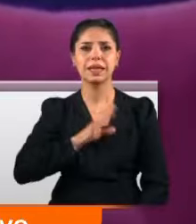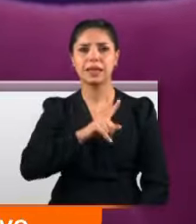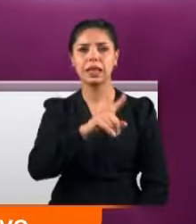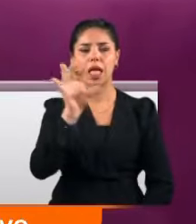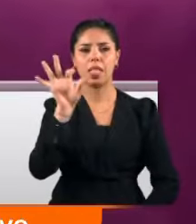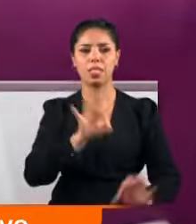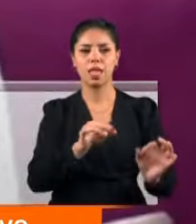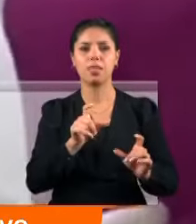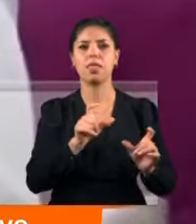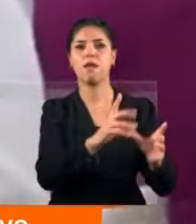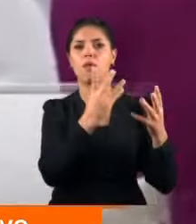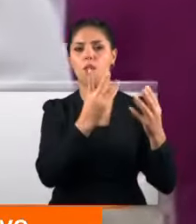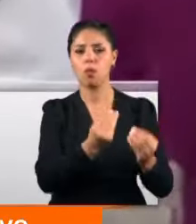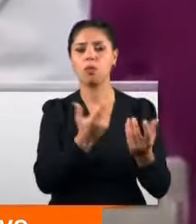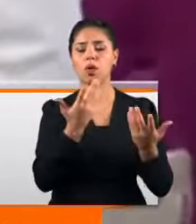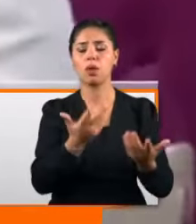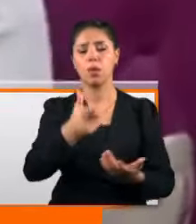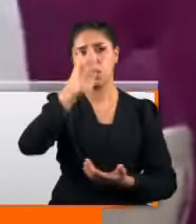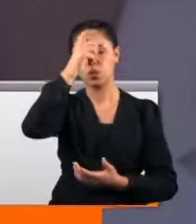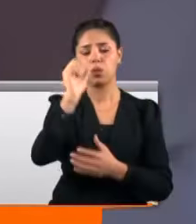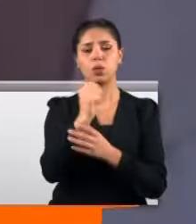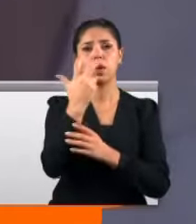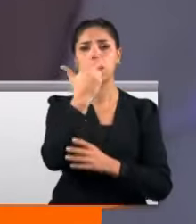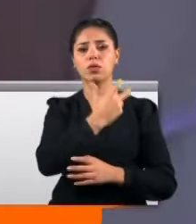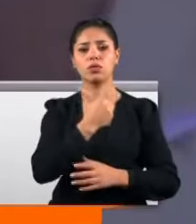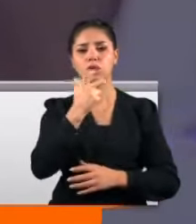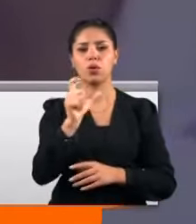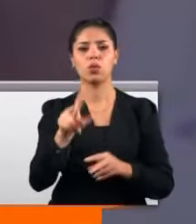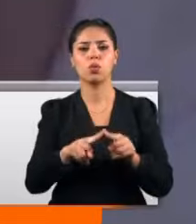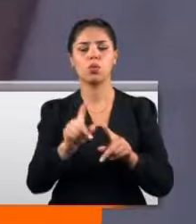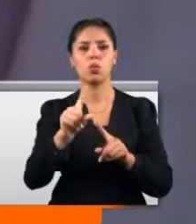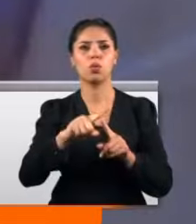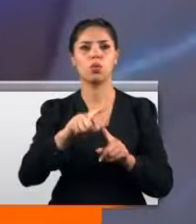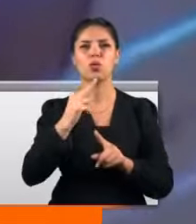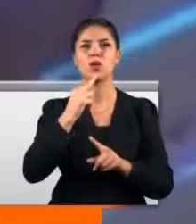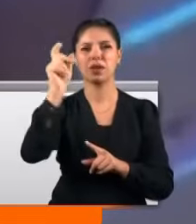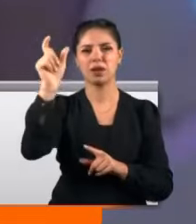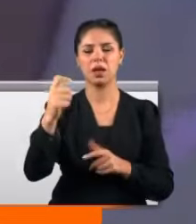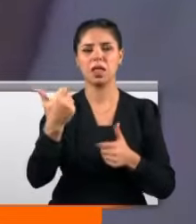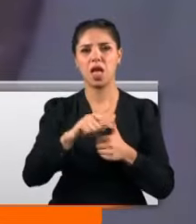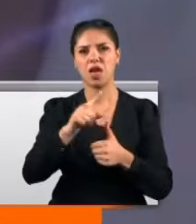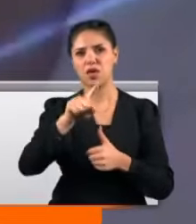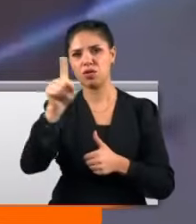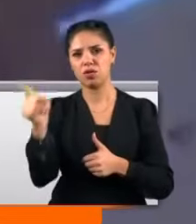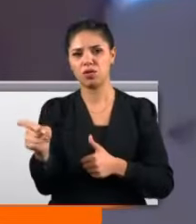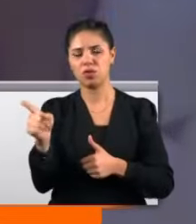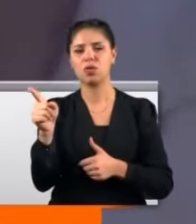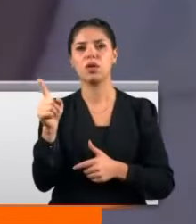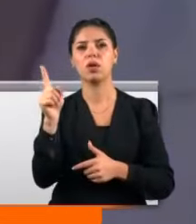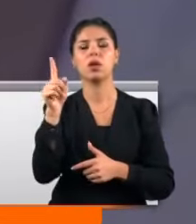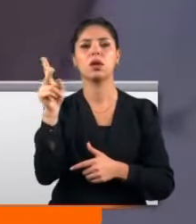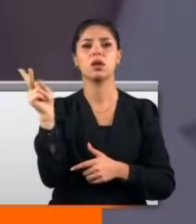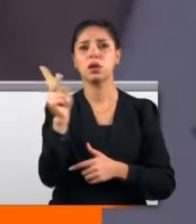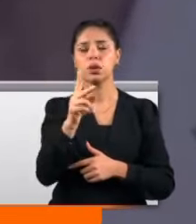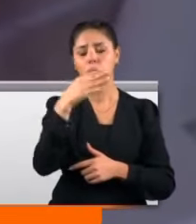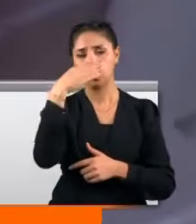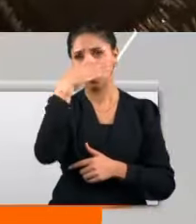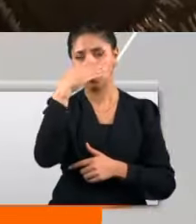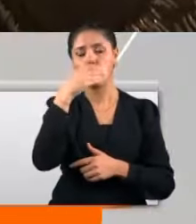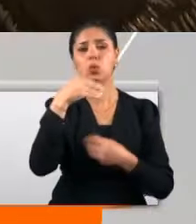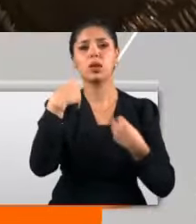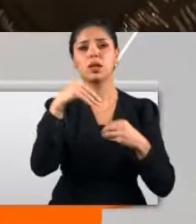tedavi altına alındı ama Türk sanat müziği sanatçısı Umut Akyürek ve eşi uyuşturucu tacirlerinden tehdit mesajları almaya